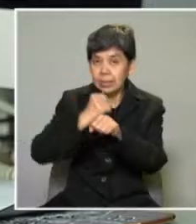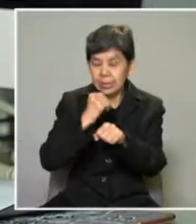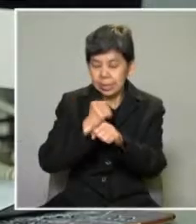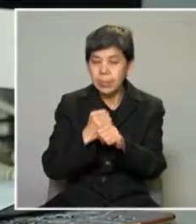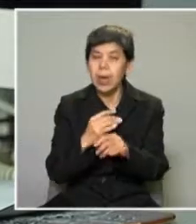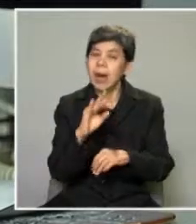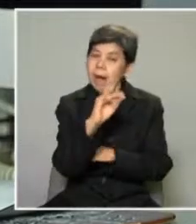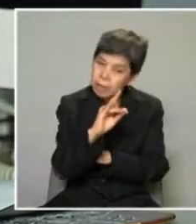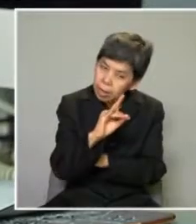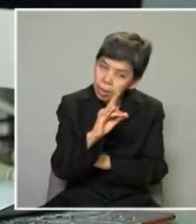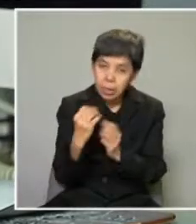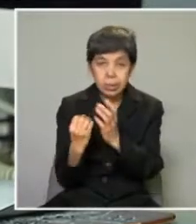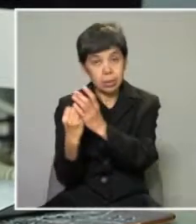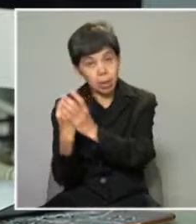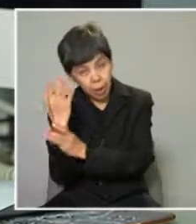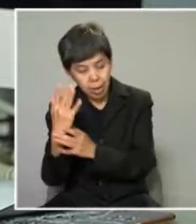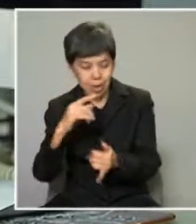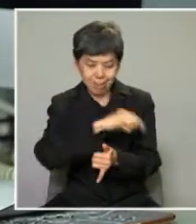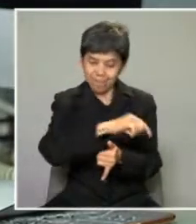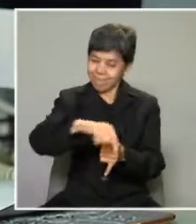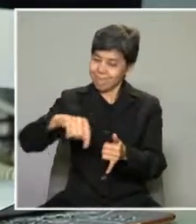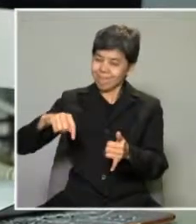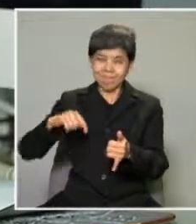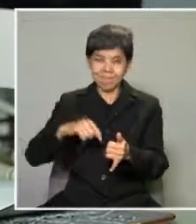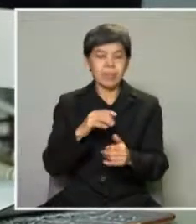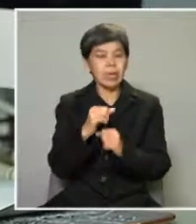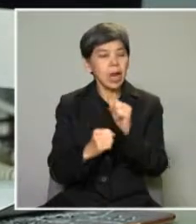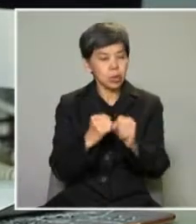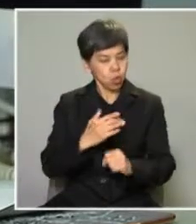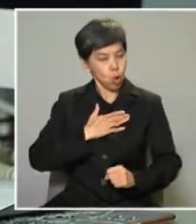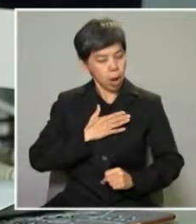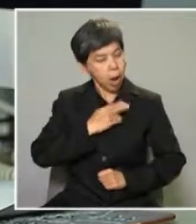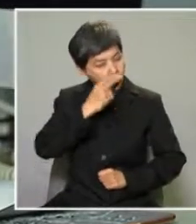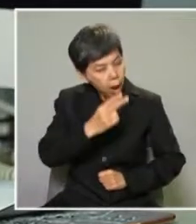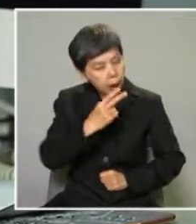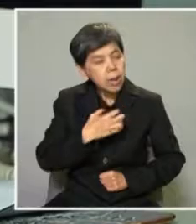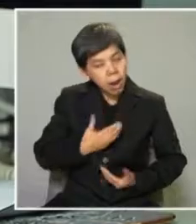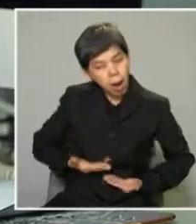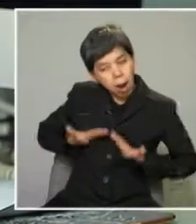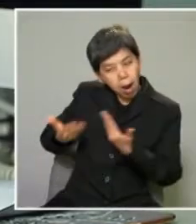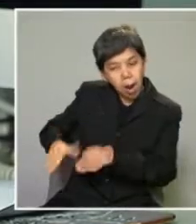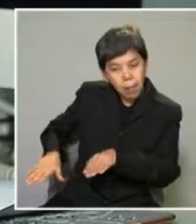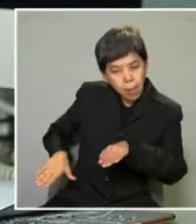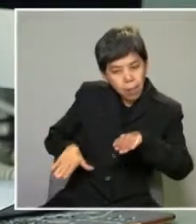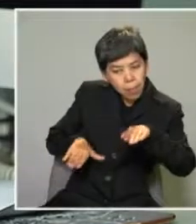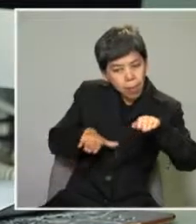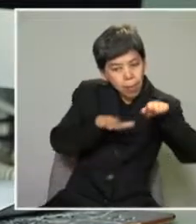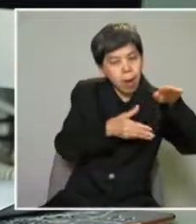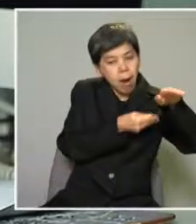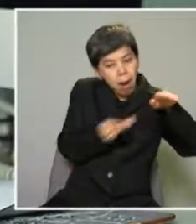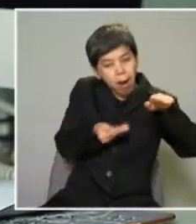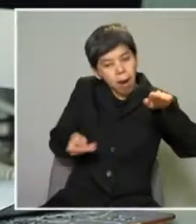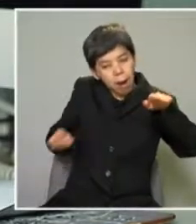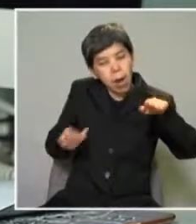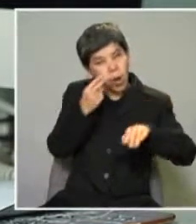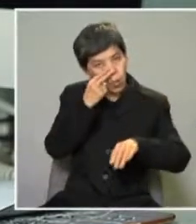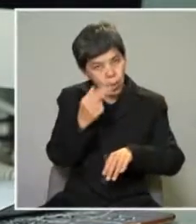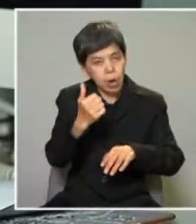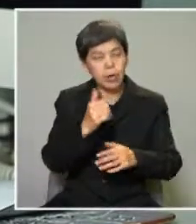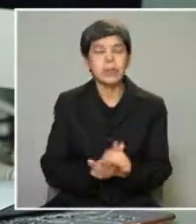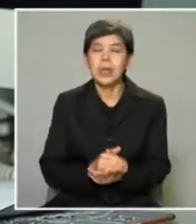3มีนาคมของทุกปีเป็นวันอนุรักษ์สัตว์ป่าโลกหรือวันสัตว์ป่าและพืชป่าโลก หน้าที่ของเรา